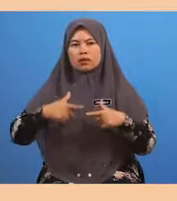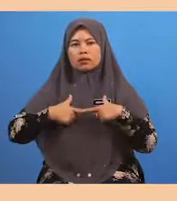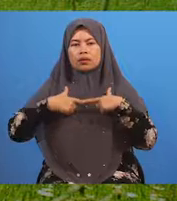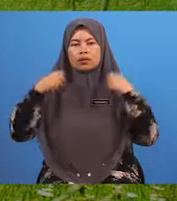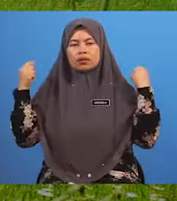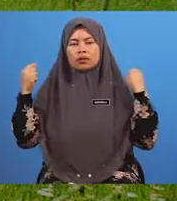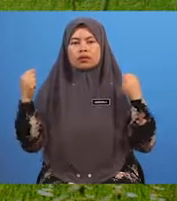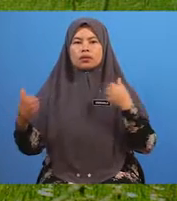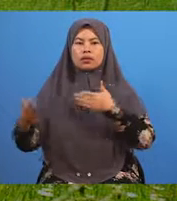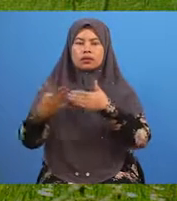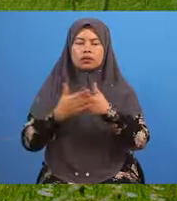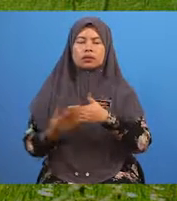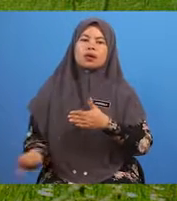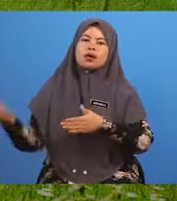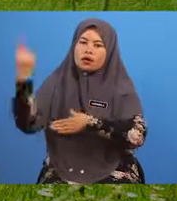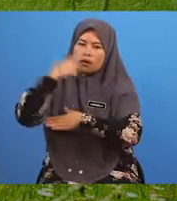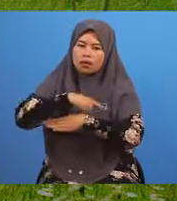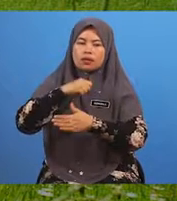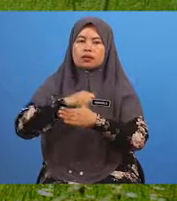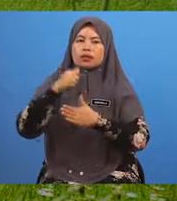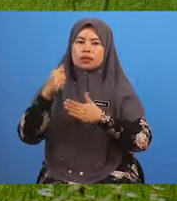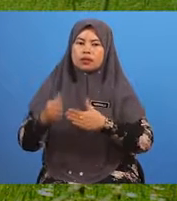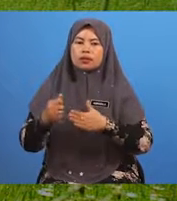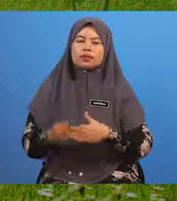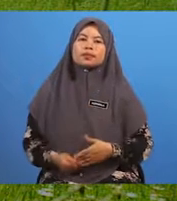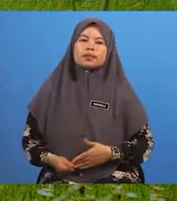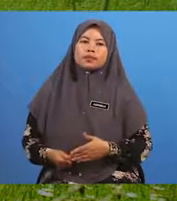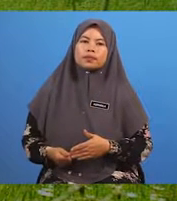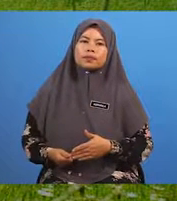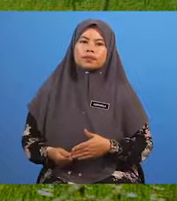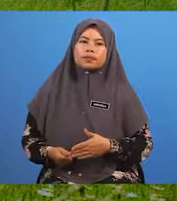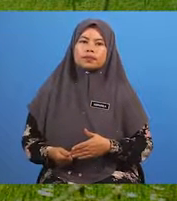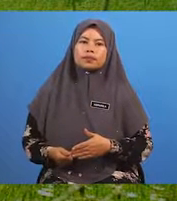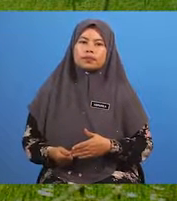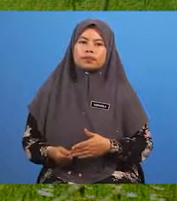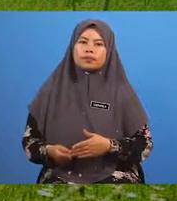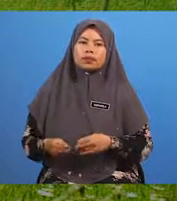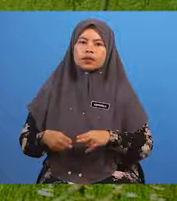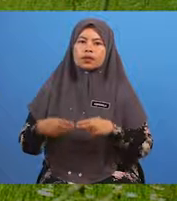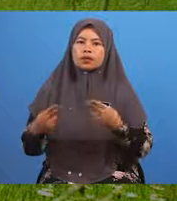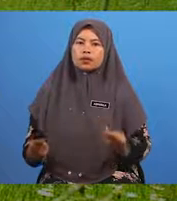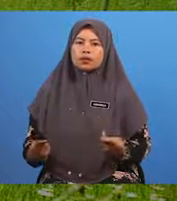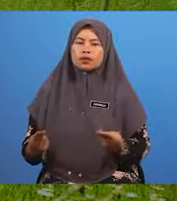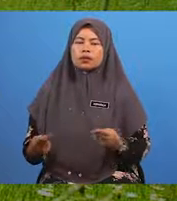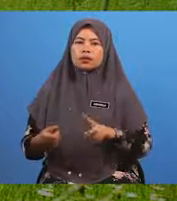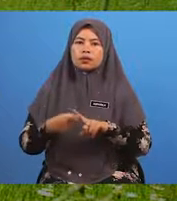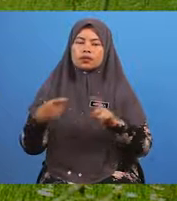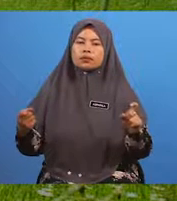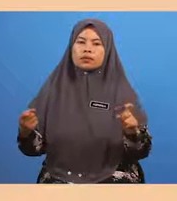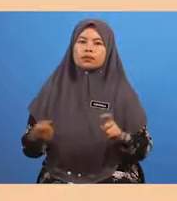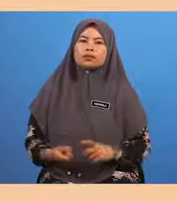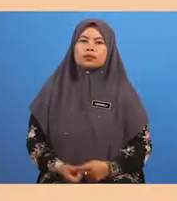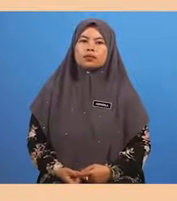kiamat. Serta hadis yang diriwayatkan oleh Imam Al-Bukhari dan Imam Muslim yang